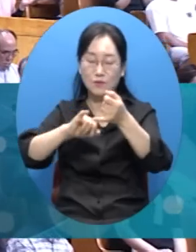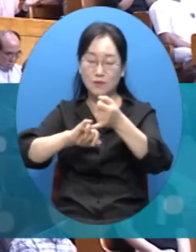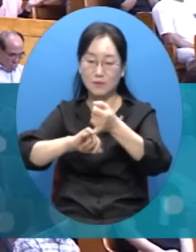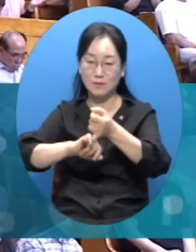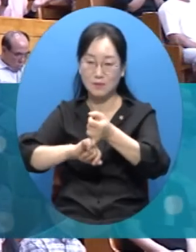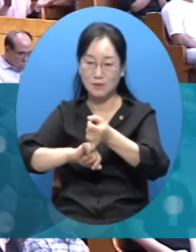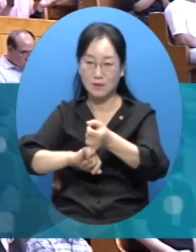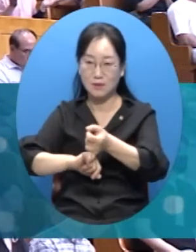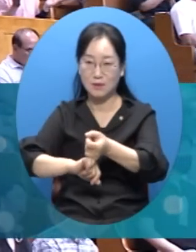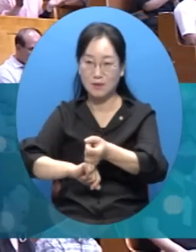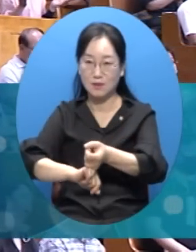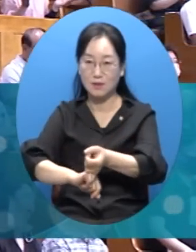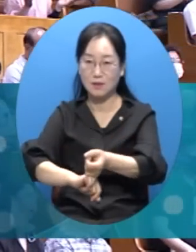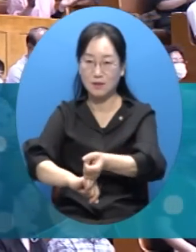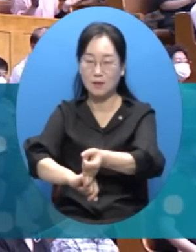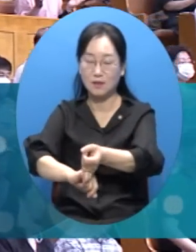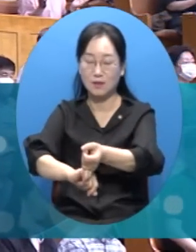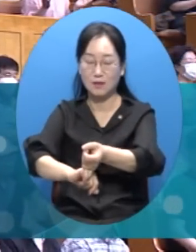주님